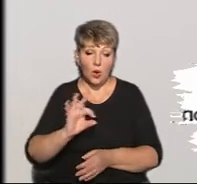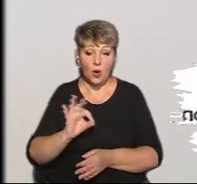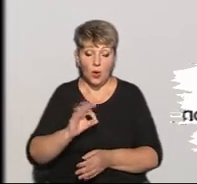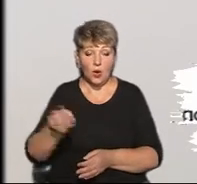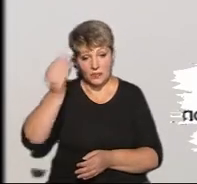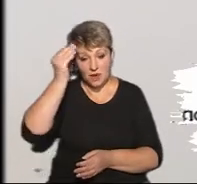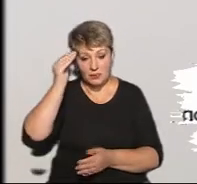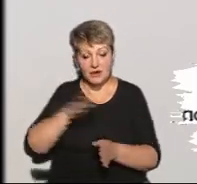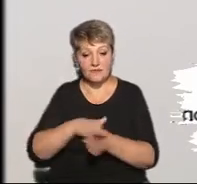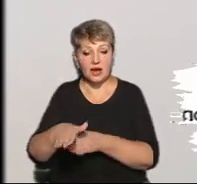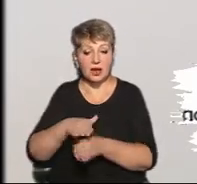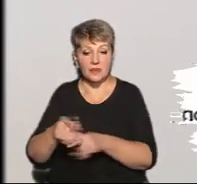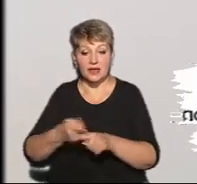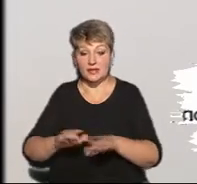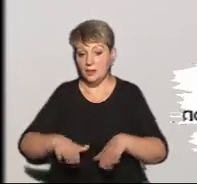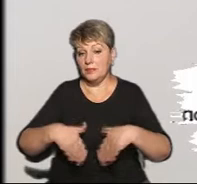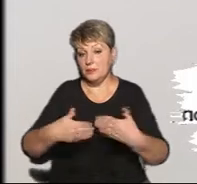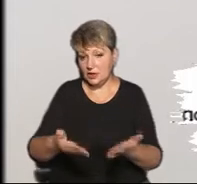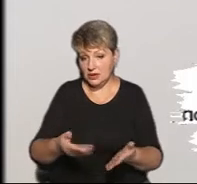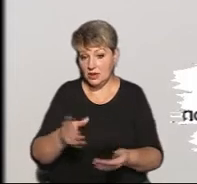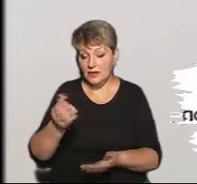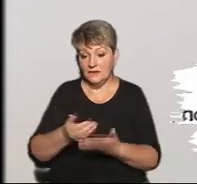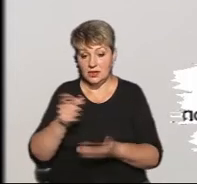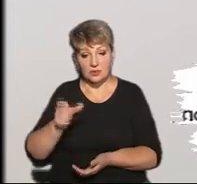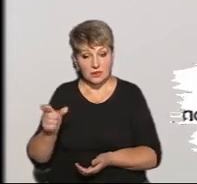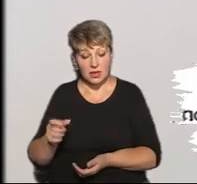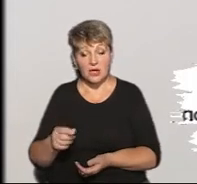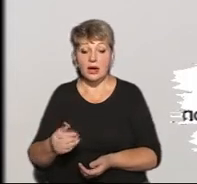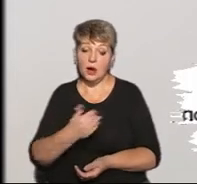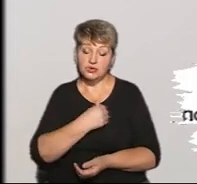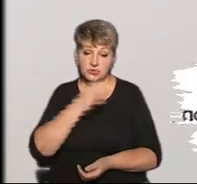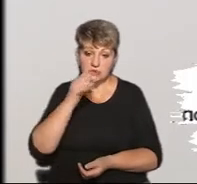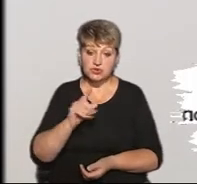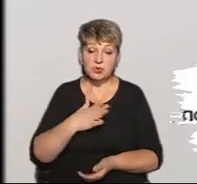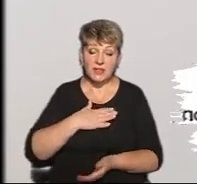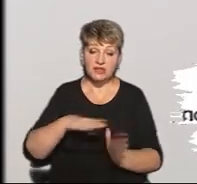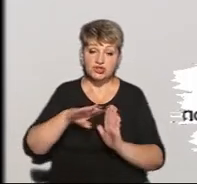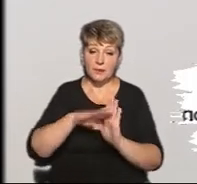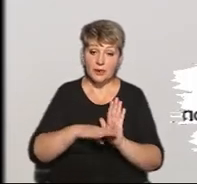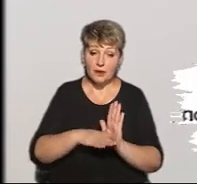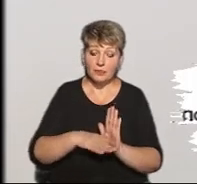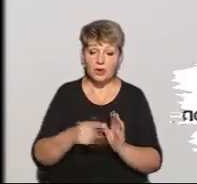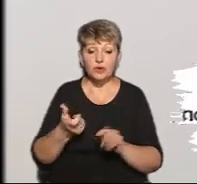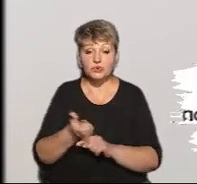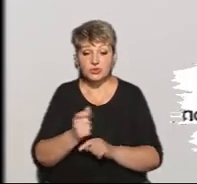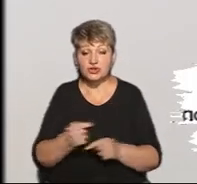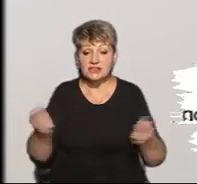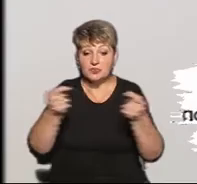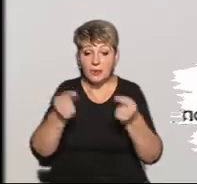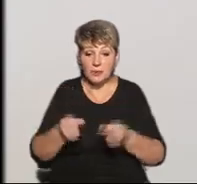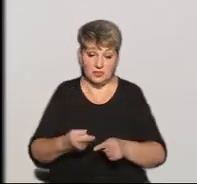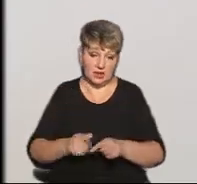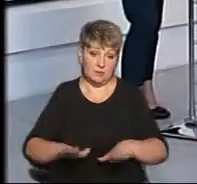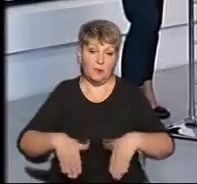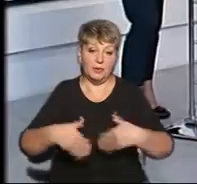цих пропозицій від громадян. Ну і також зазначу, що наша програма десь дуже збігається із тими